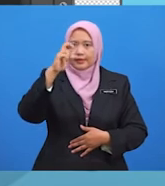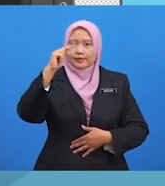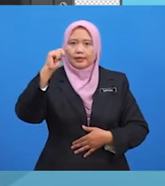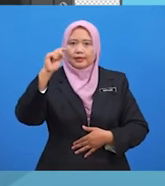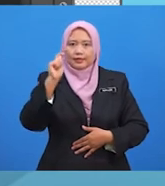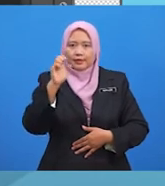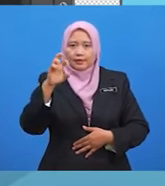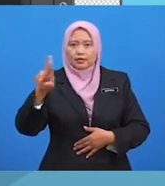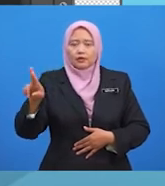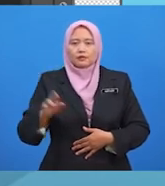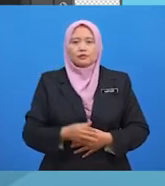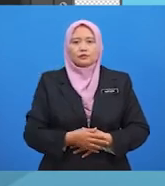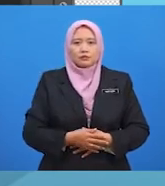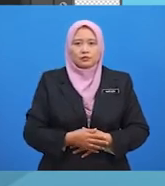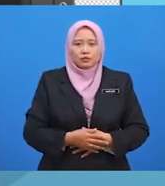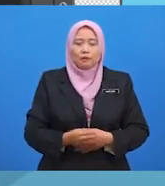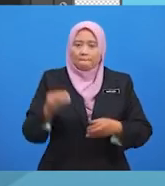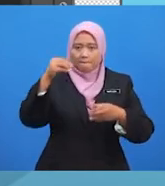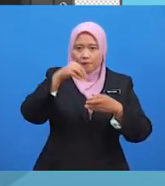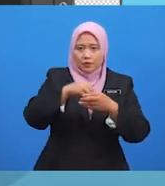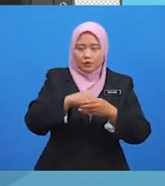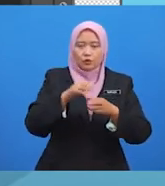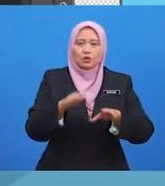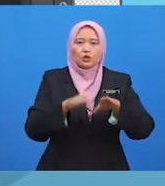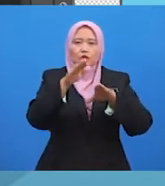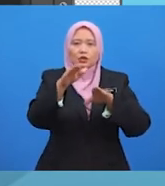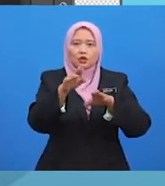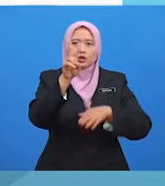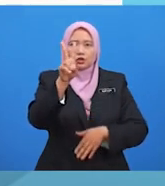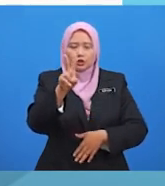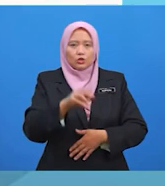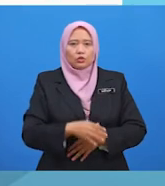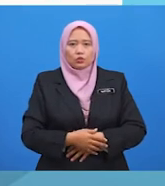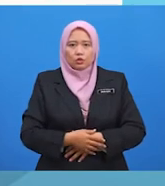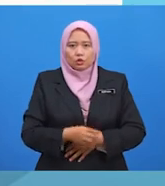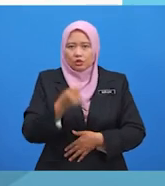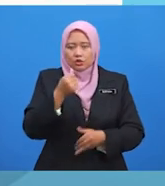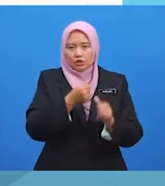Masukkan gambar kedua mengikut langkah yang sama.